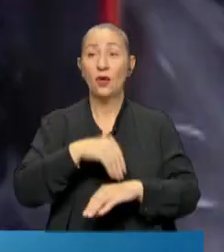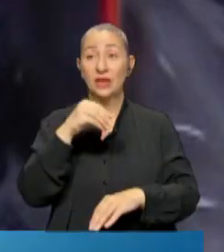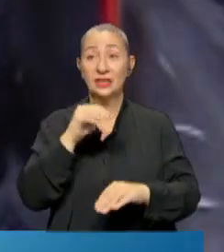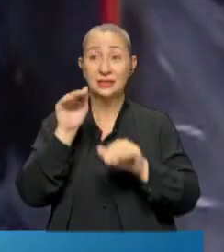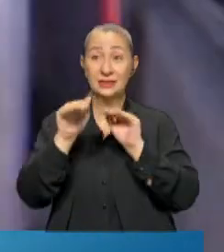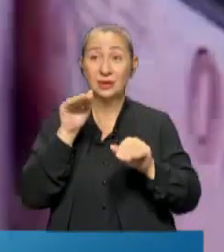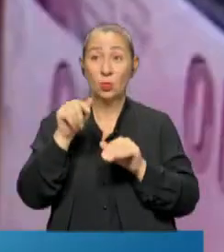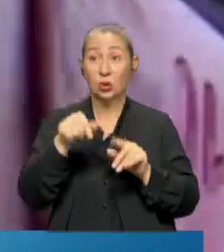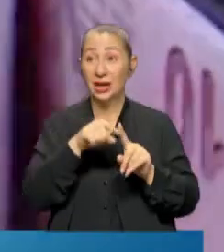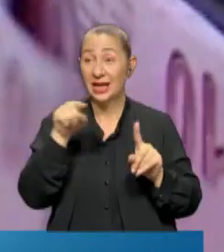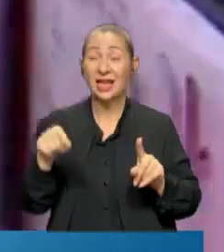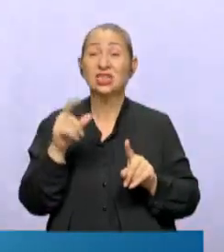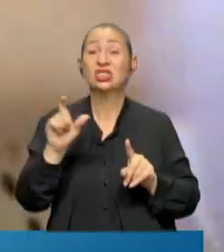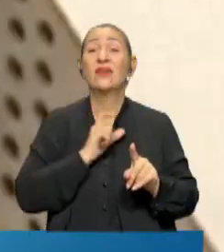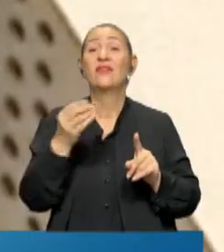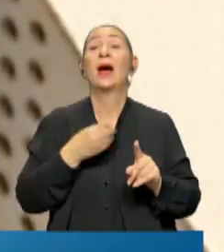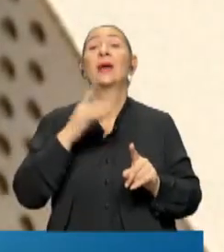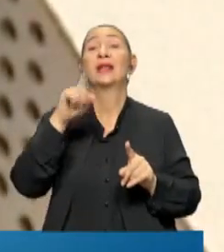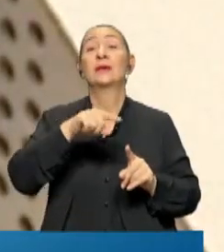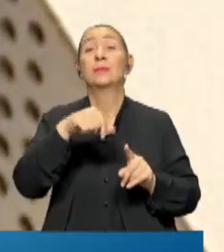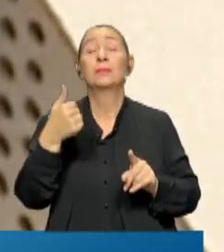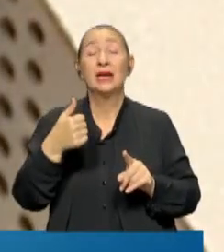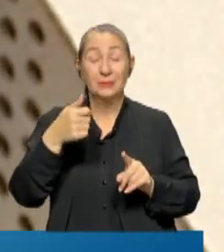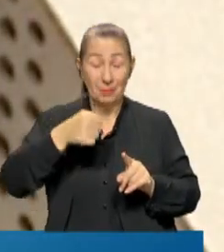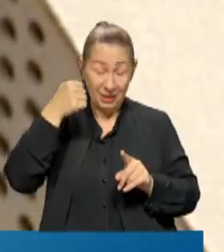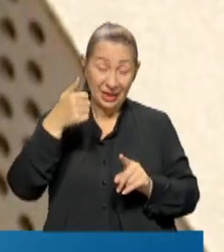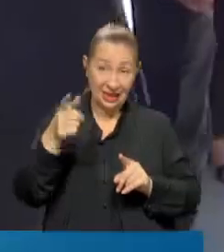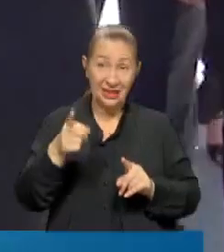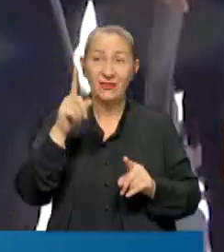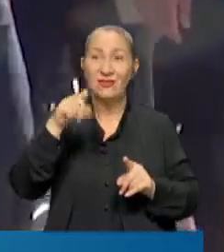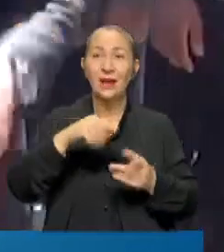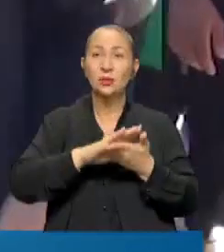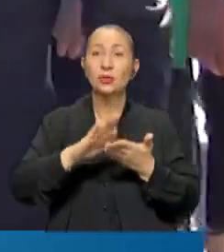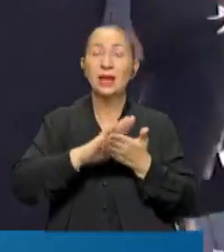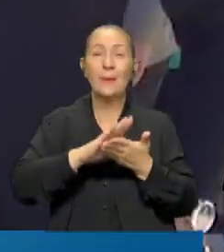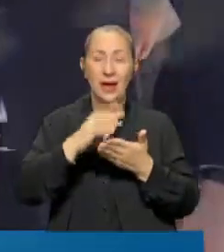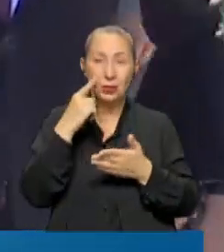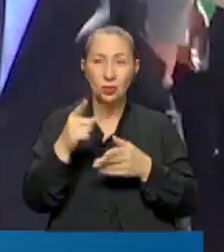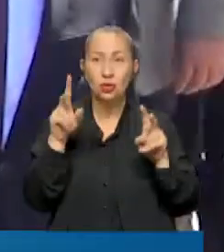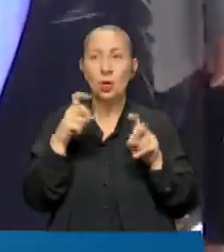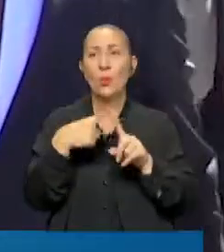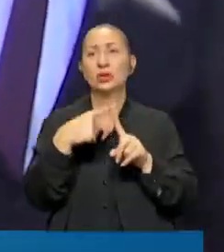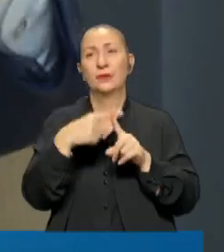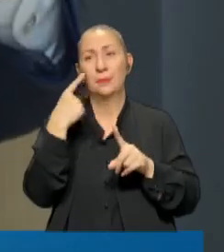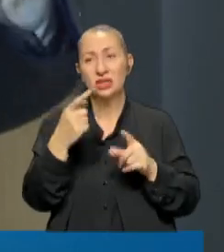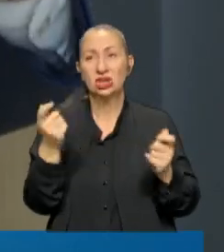Konfederasyonların çağrısına bugüne kadar yanıt vermeyen Hazine Bakanı'nın vergi dilimleri düzenlemesi konusunda olumlu